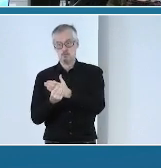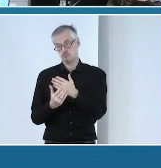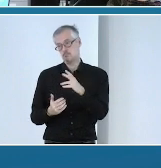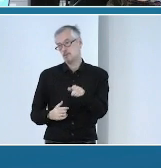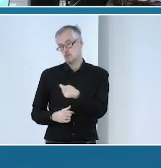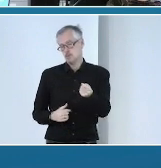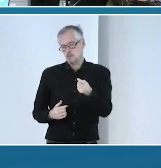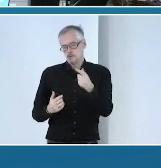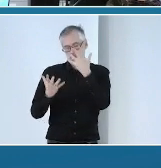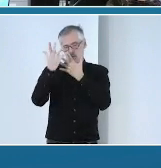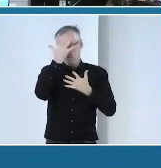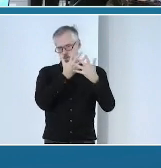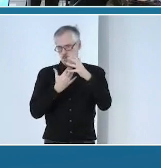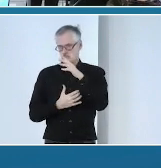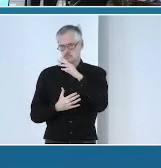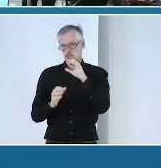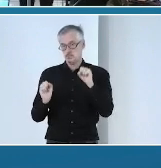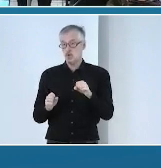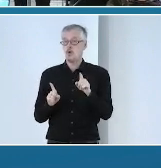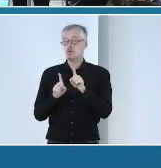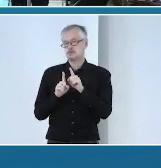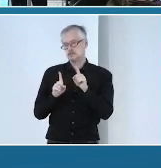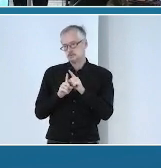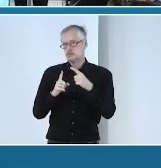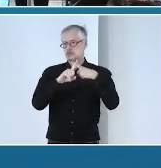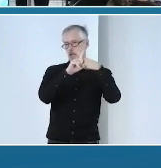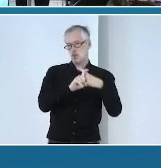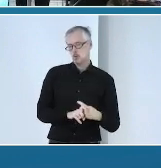chose. Et en arithmétique, par exemple,